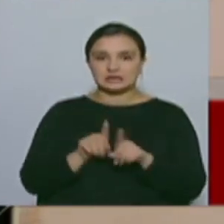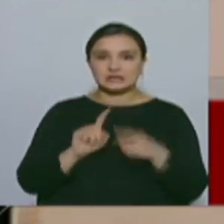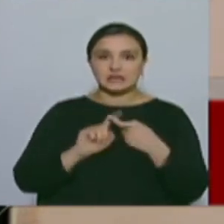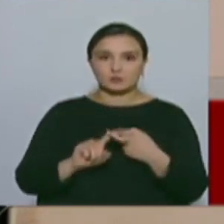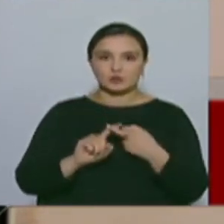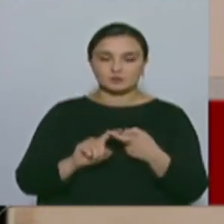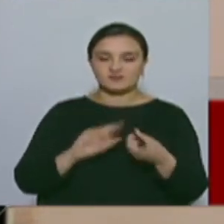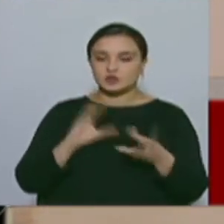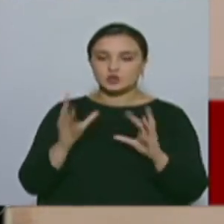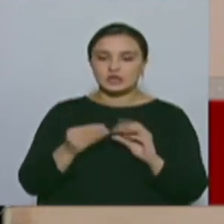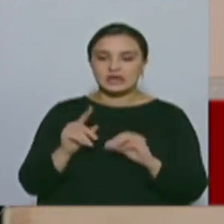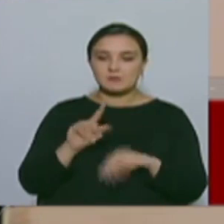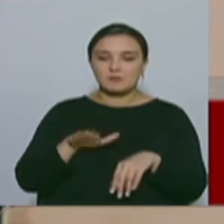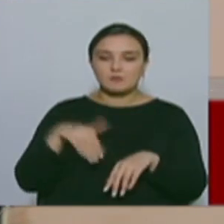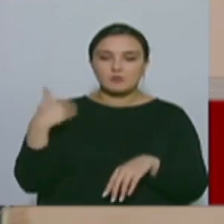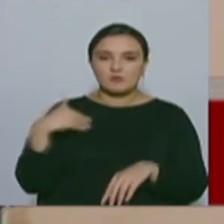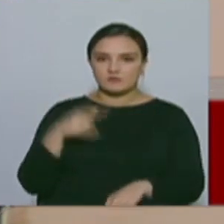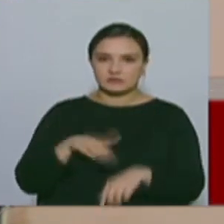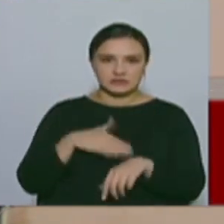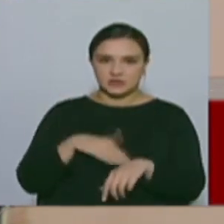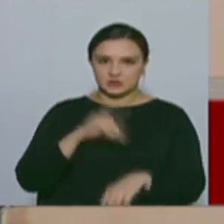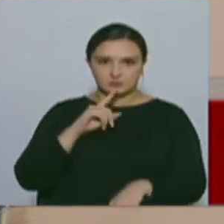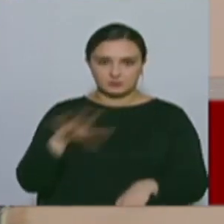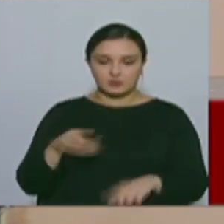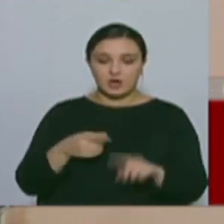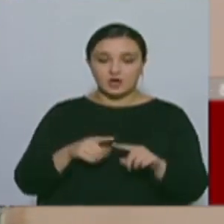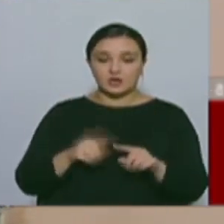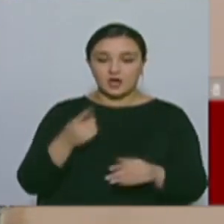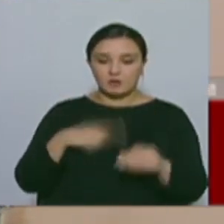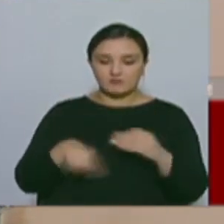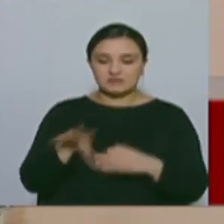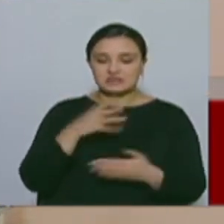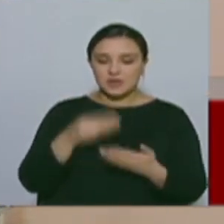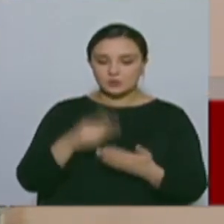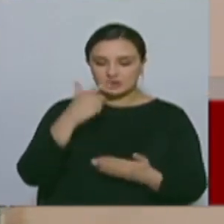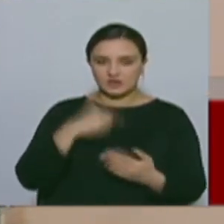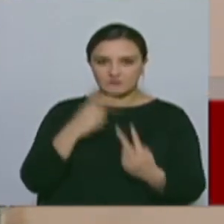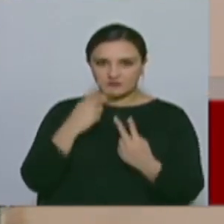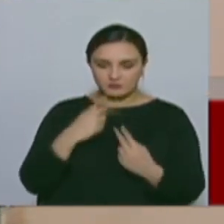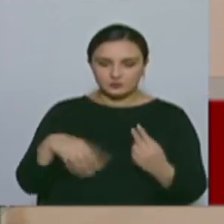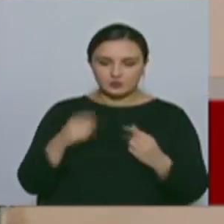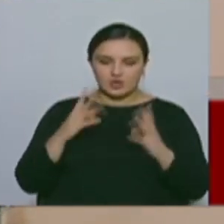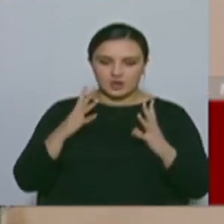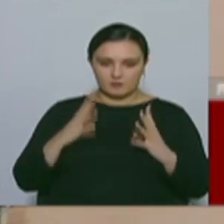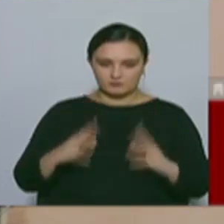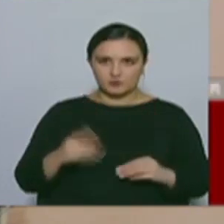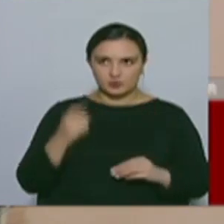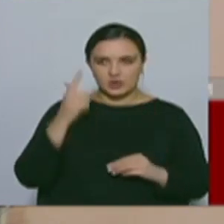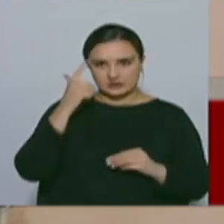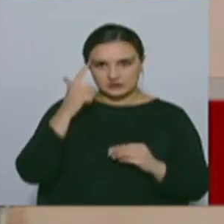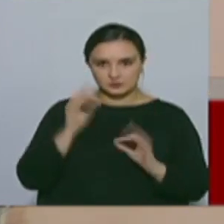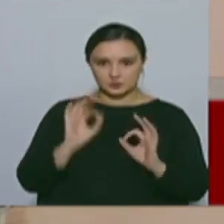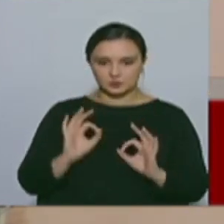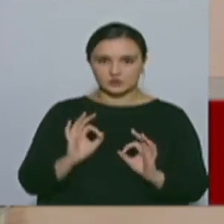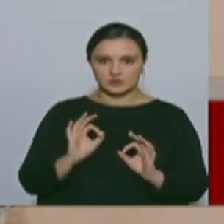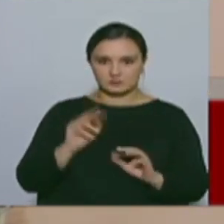დამოკიდებულებამ ზოგადად რაიმე სიკეთე მოგვიტანოს. აქედან გამომდინარე, ყველამ ჩვენ თავს მივხედოთ, დავამშვიდდეთ და ცოტა ცივად შევხედოთ იმ